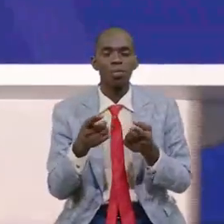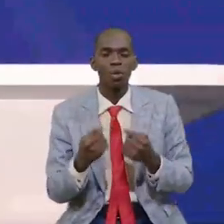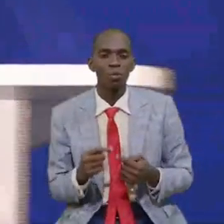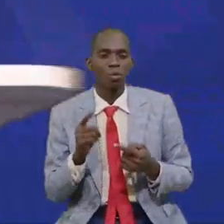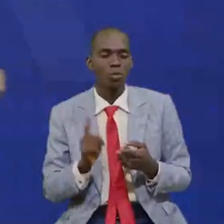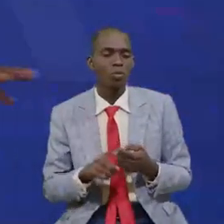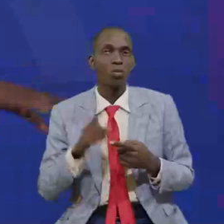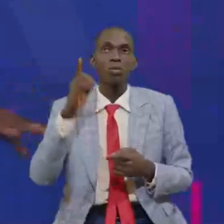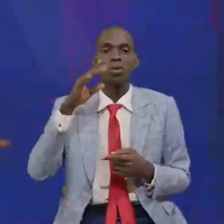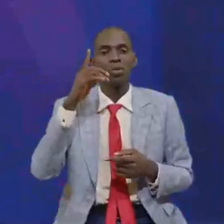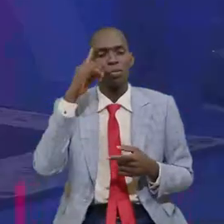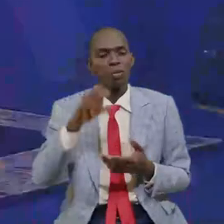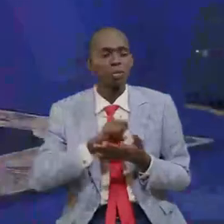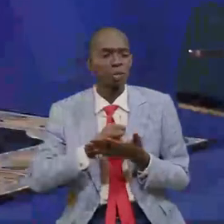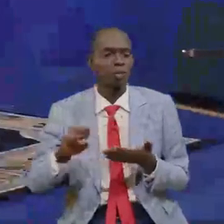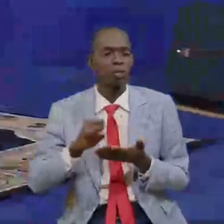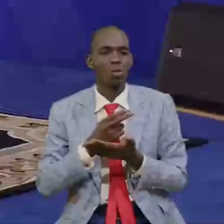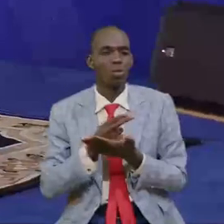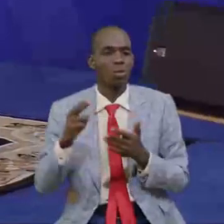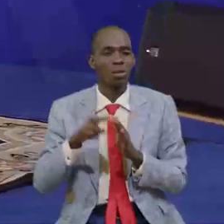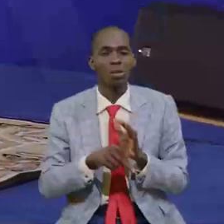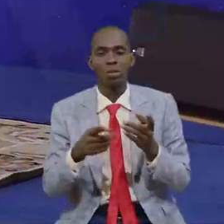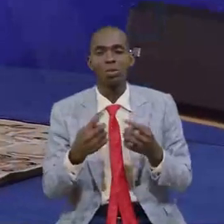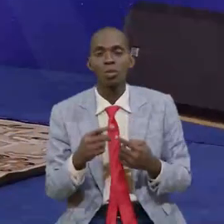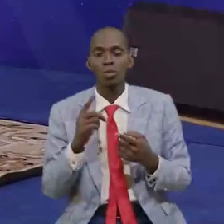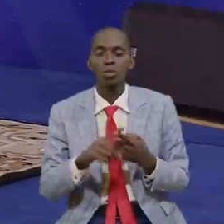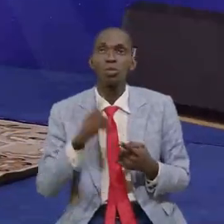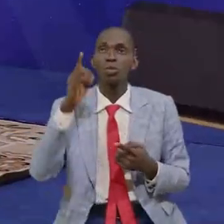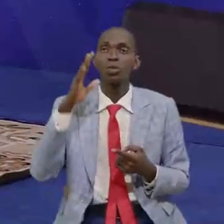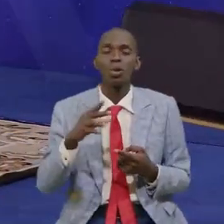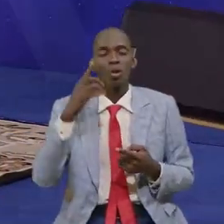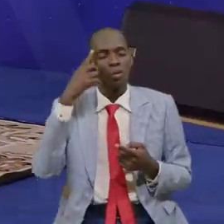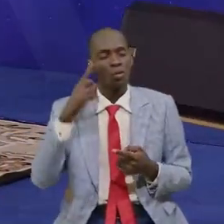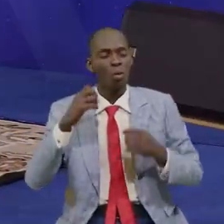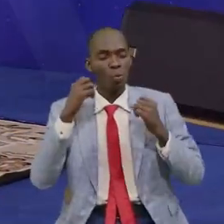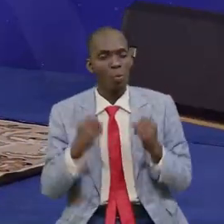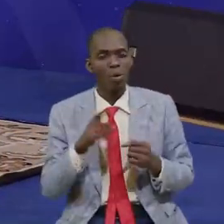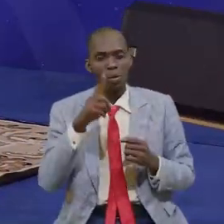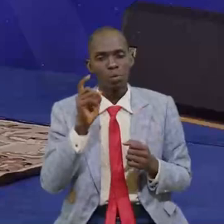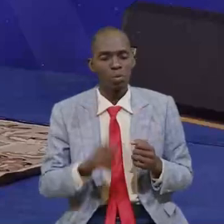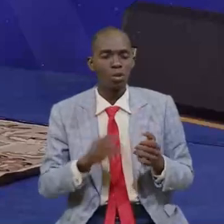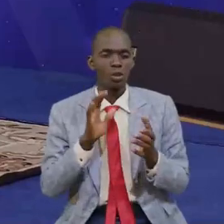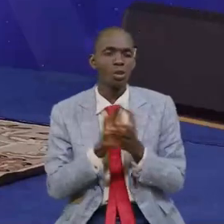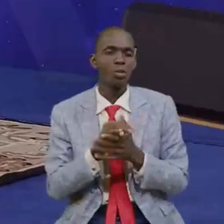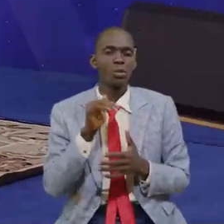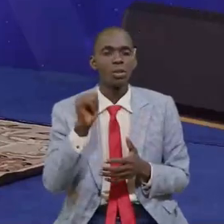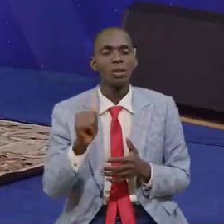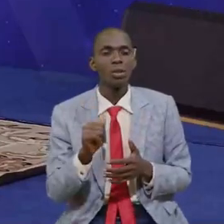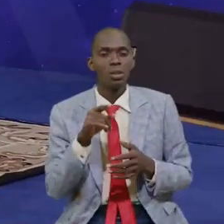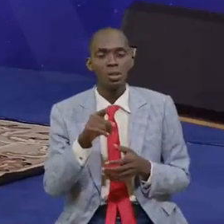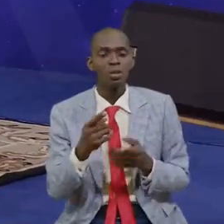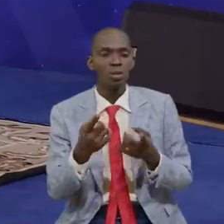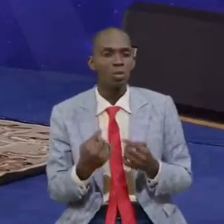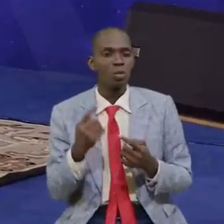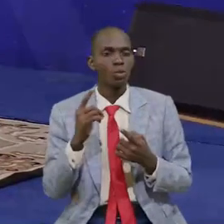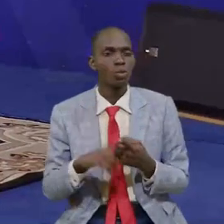la sanctification, la sainteté. Il doit croire. Il vient à Dieu pour la puissance dans le Saint-Esprit. Il doit croire. Il